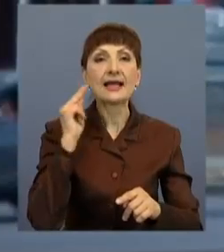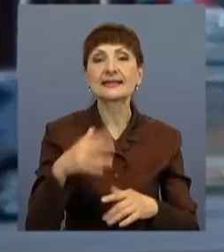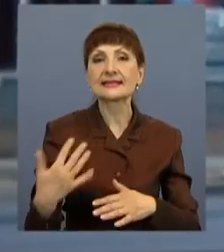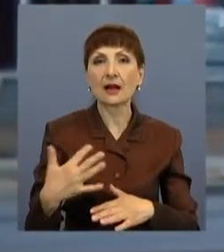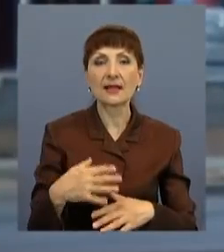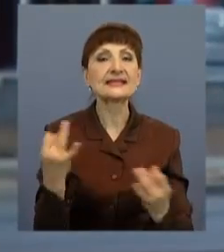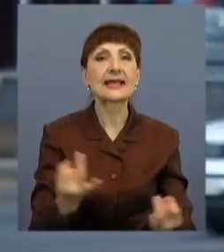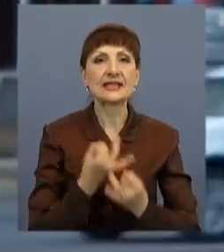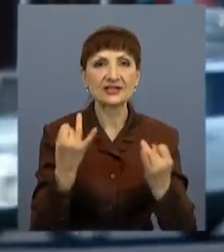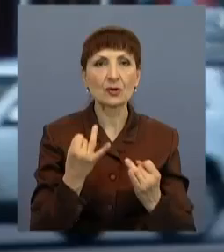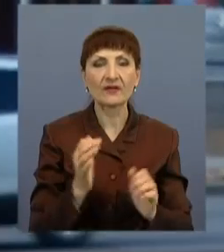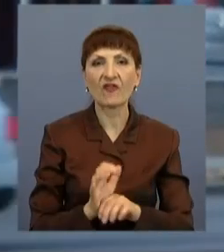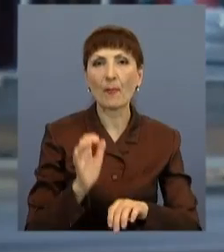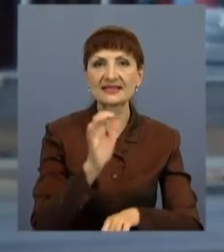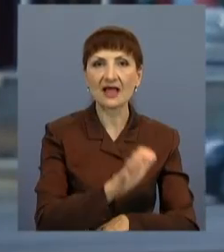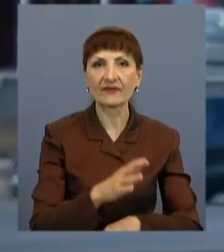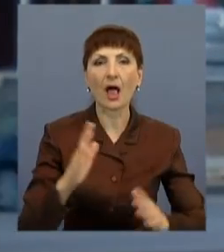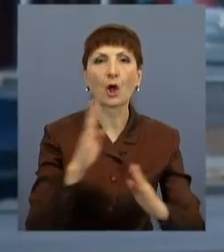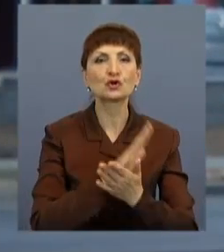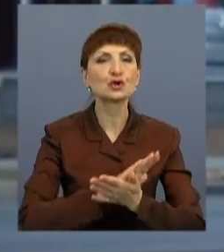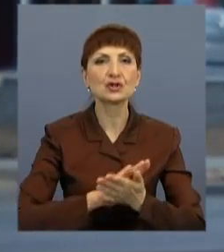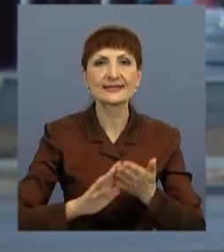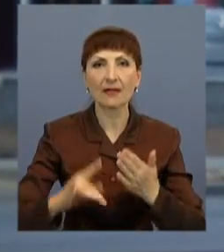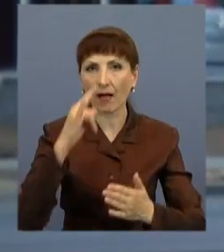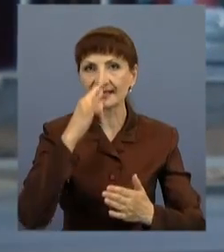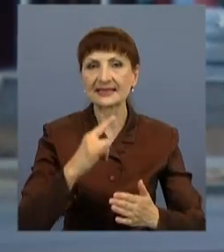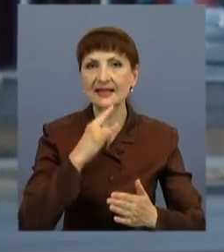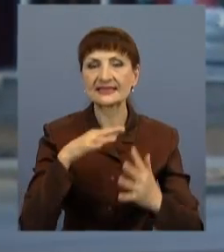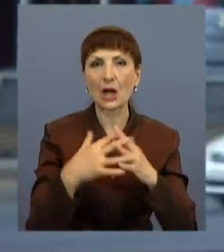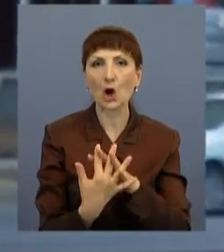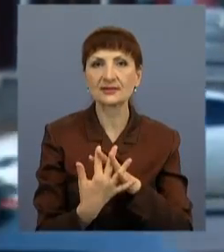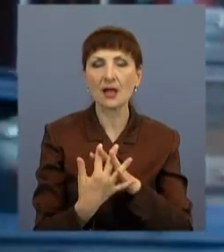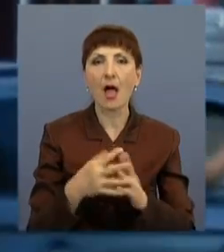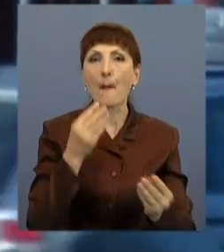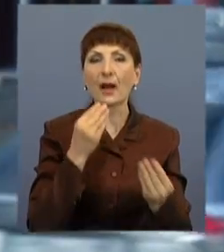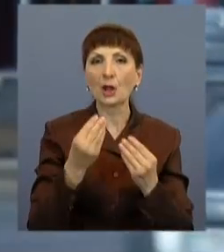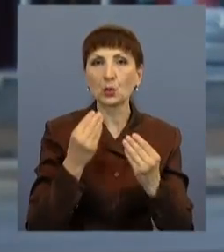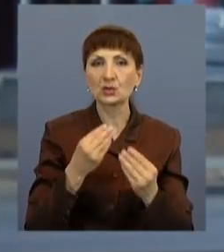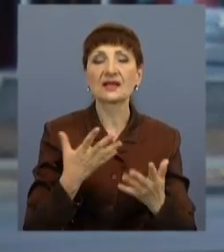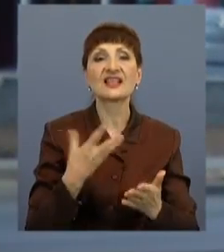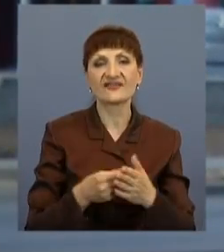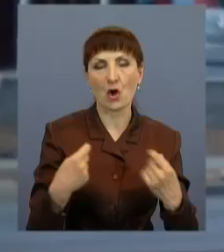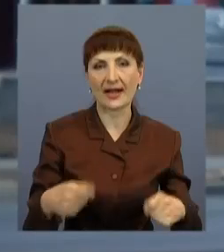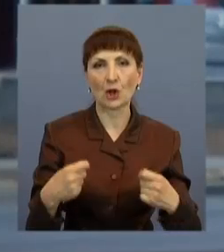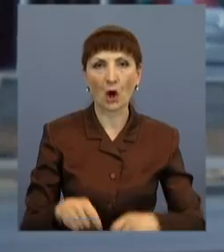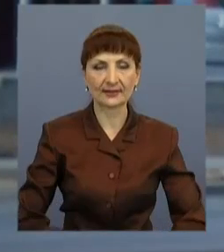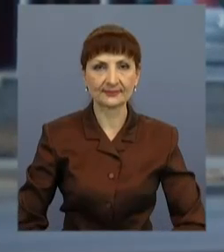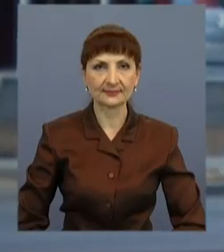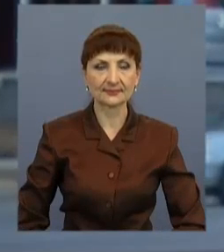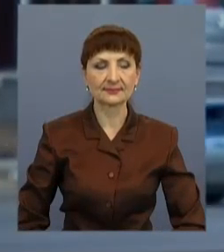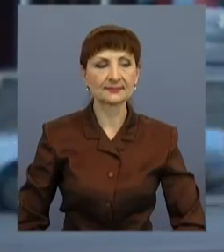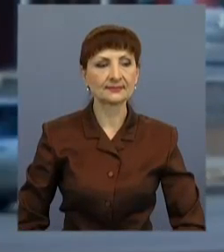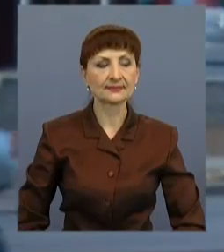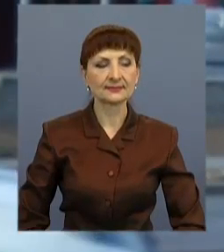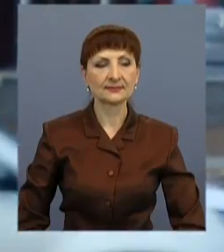сторона заинтересована в поставках экологически чистой казахстанской сельхозпродукции на свой рынок. Анвар